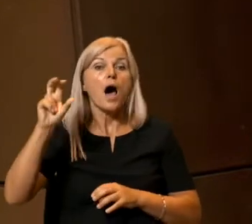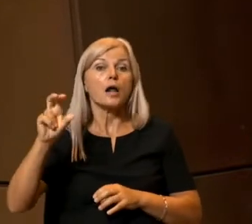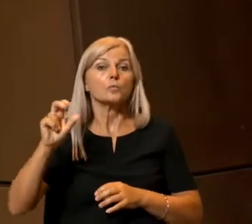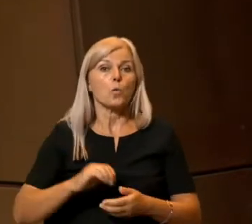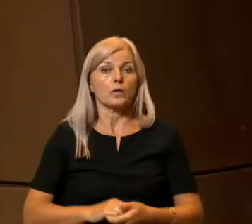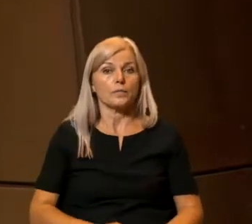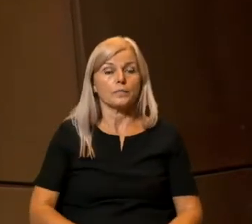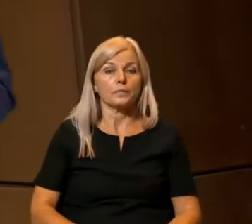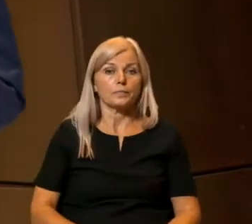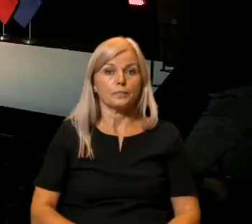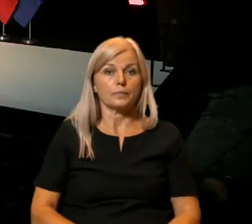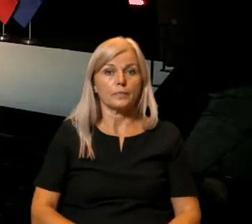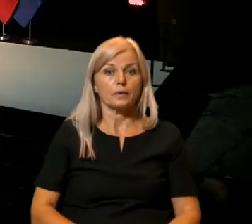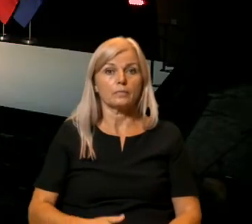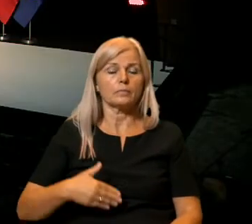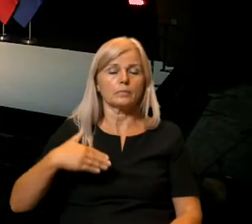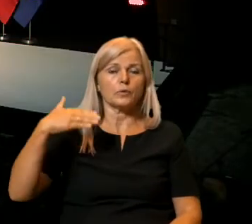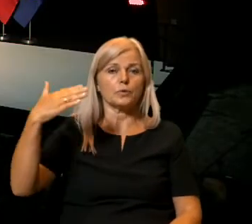wykładu.